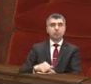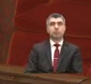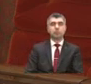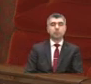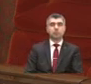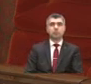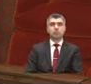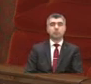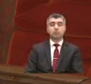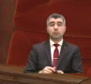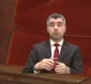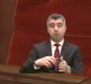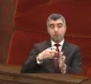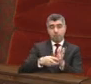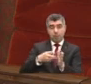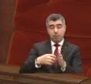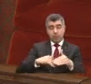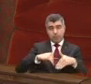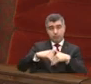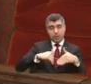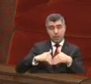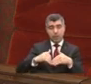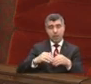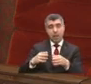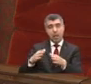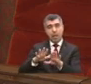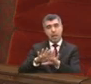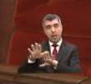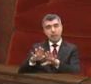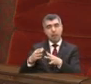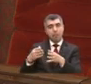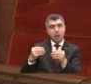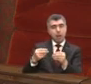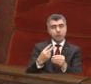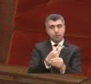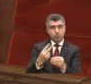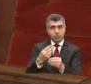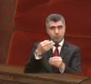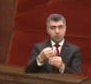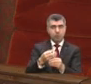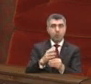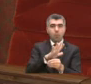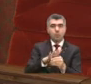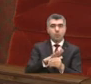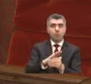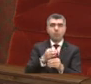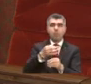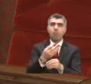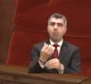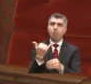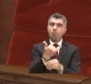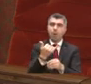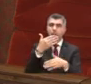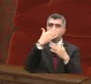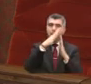الربط السككي بين مراكش وكادير من أولويات هذا المخطط الطموح الذي من شأنه بالطبع أن يعزز التكامل الجهوي على الصعيد